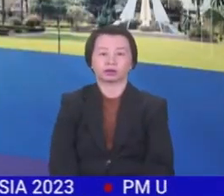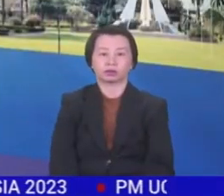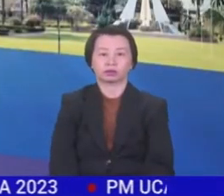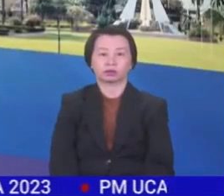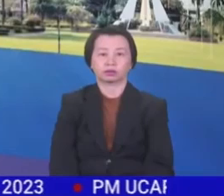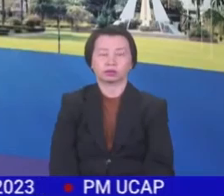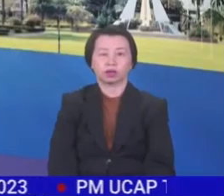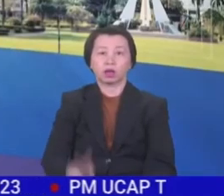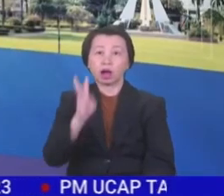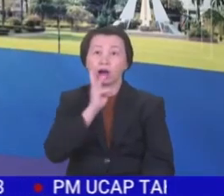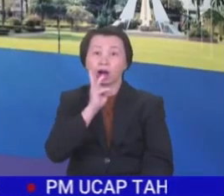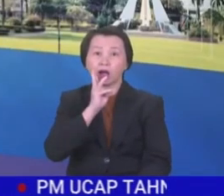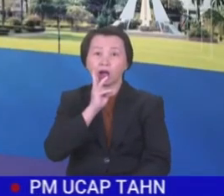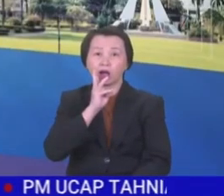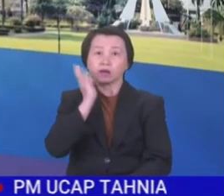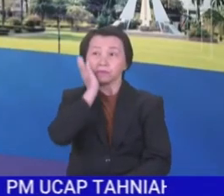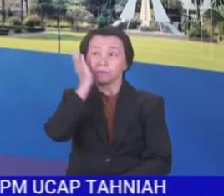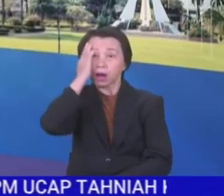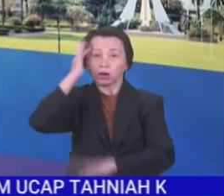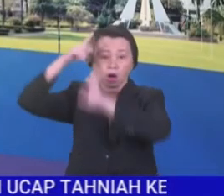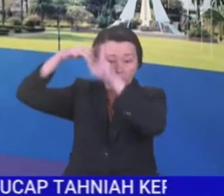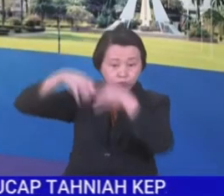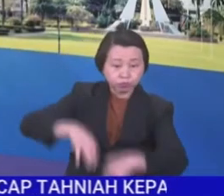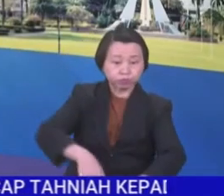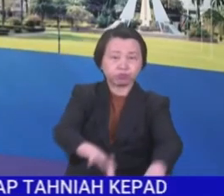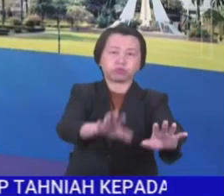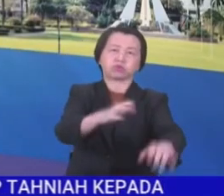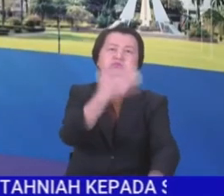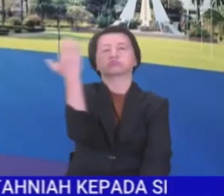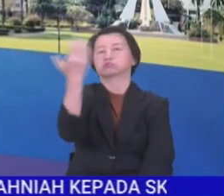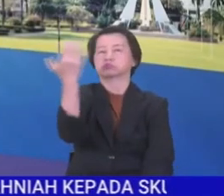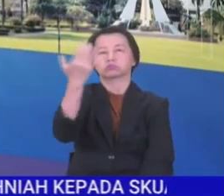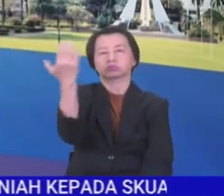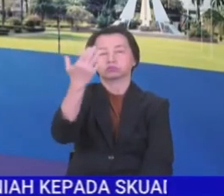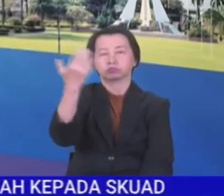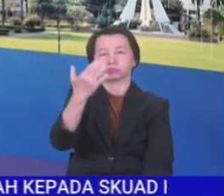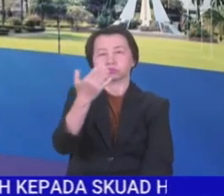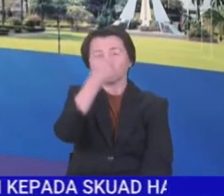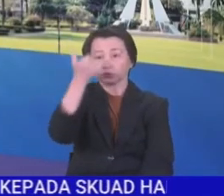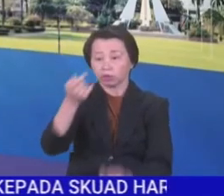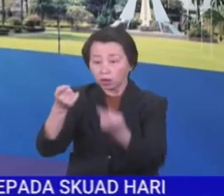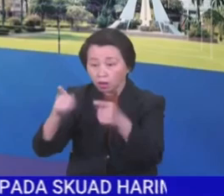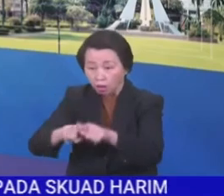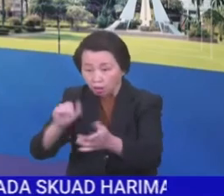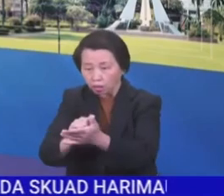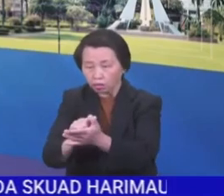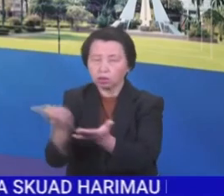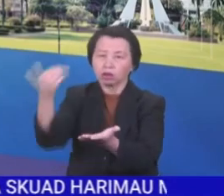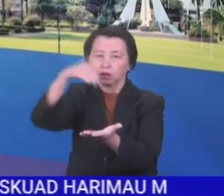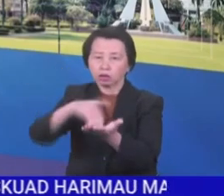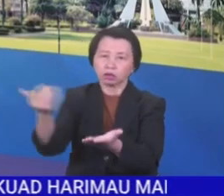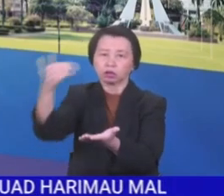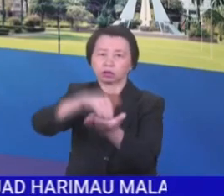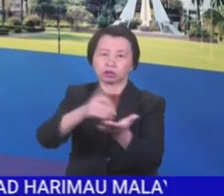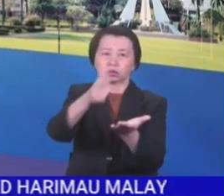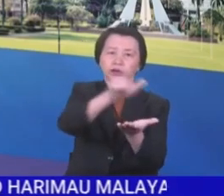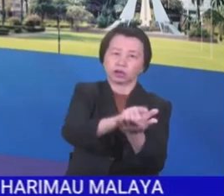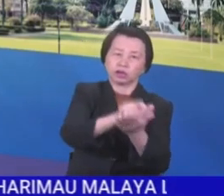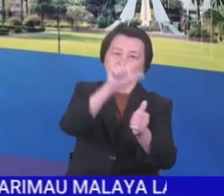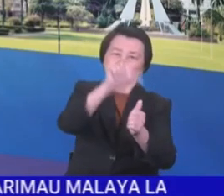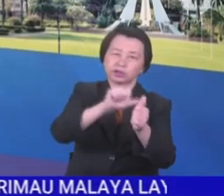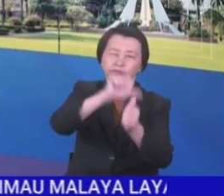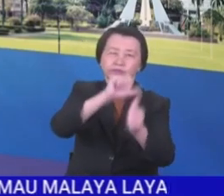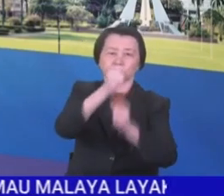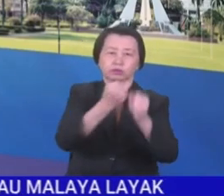Fenomena kepala air sudah tidak asing lagi bagi masyarakat di negara ini. Susulan insiden itu berulang kali dilaporkan setiap